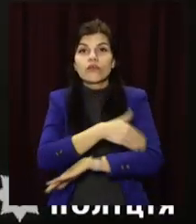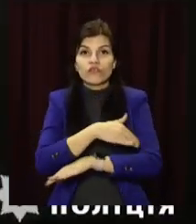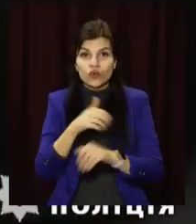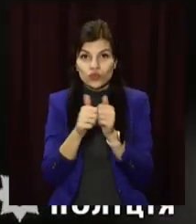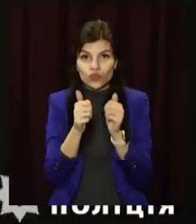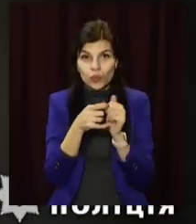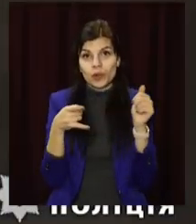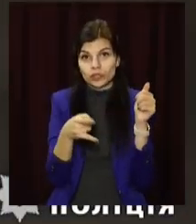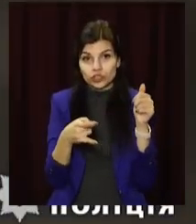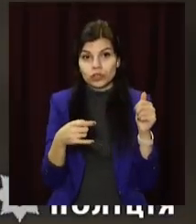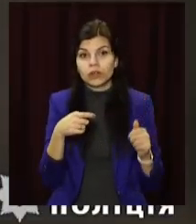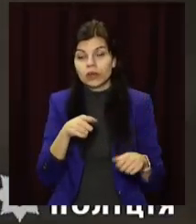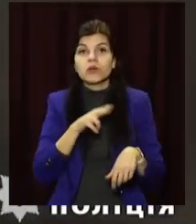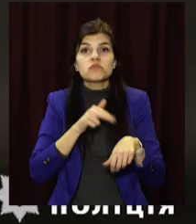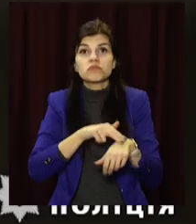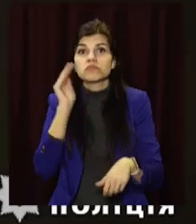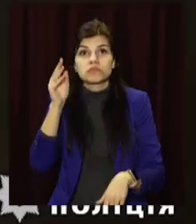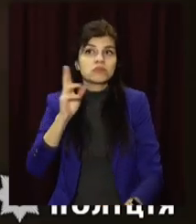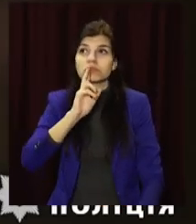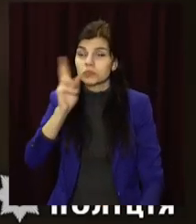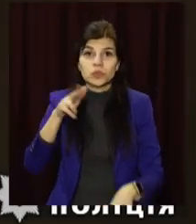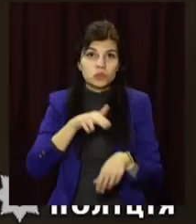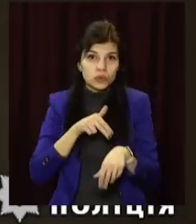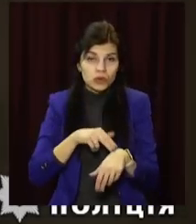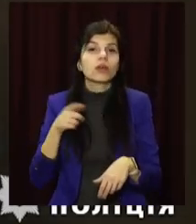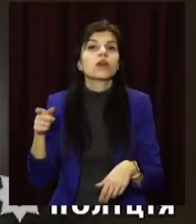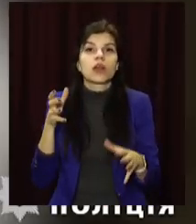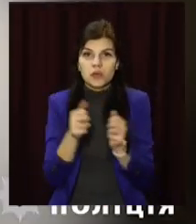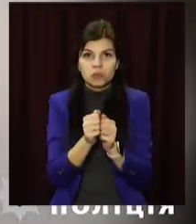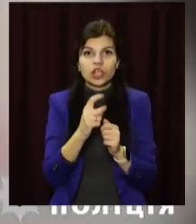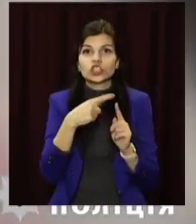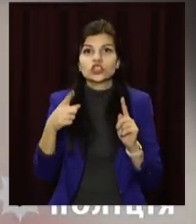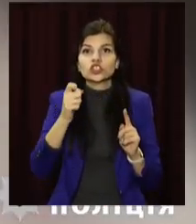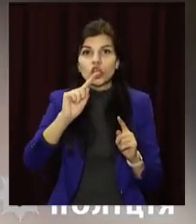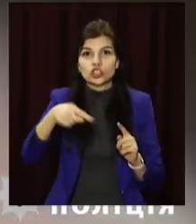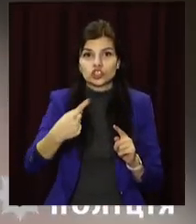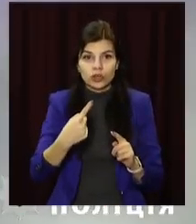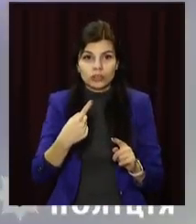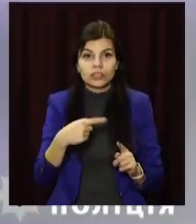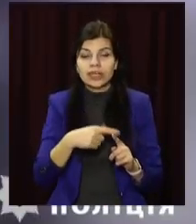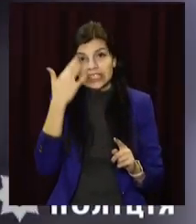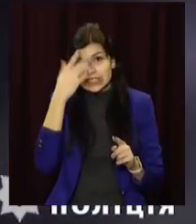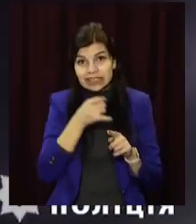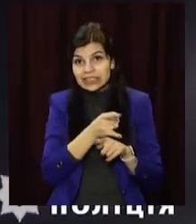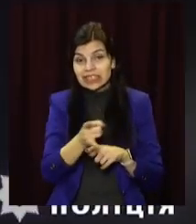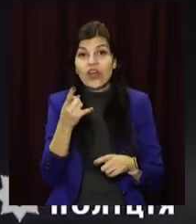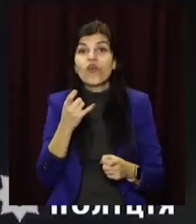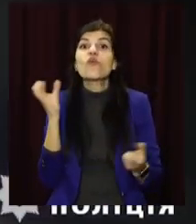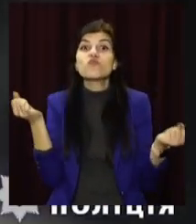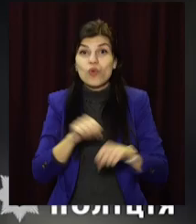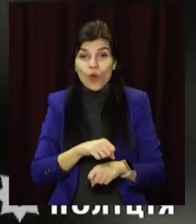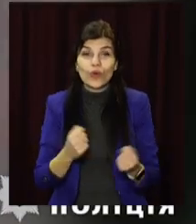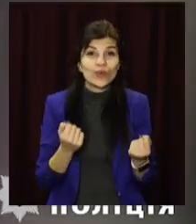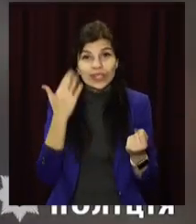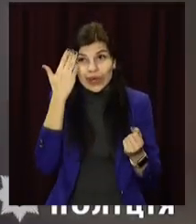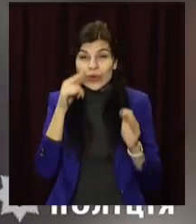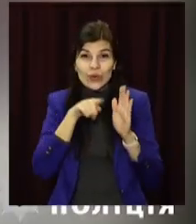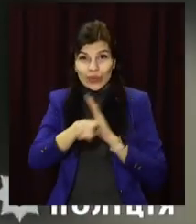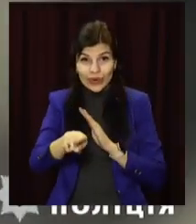будинку. Потерпілий звернувся до поліції. Підозрюваного затримали вже за годину, коли він намагався виїхати на вкраденому авто з населеного